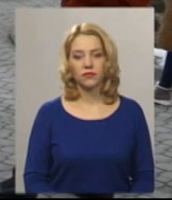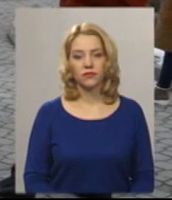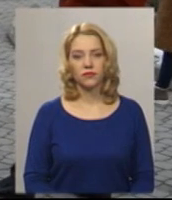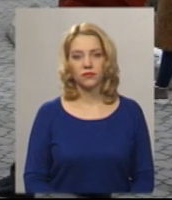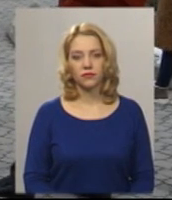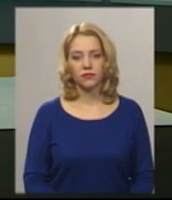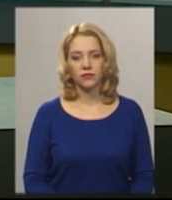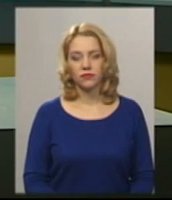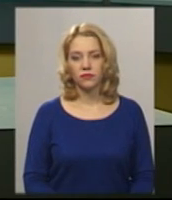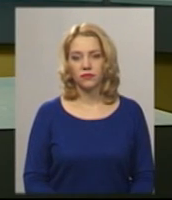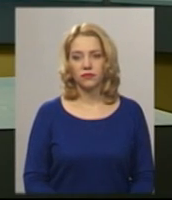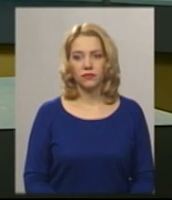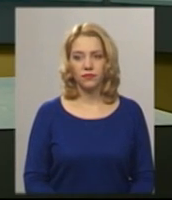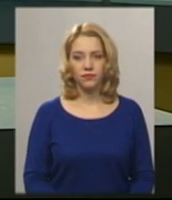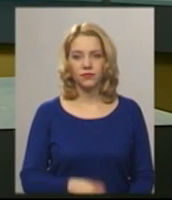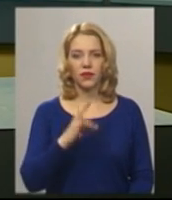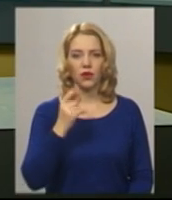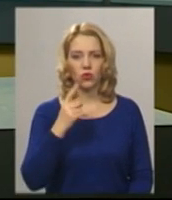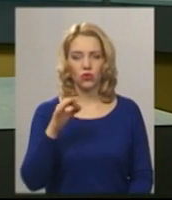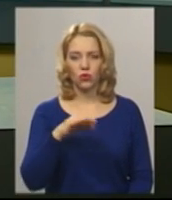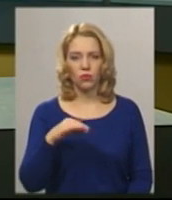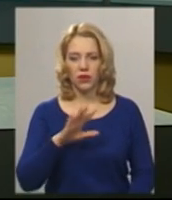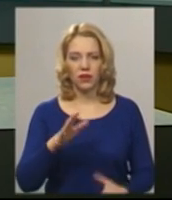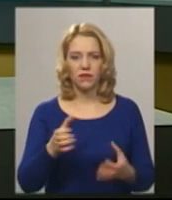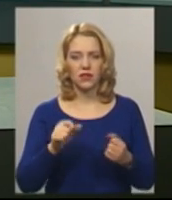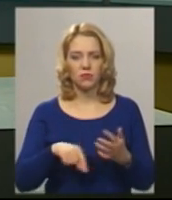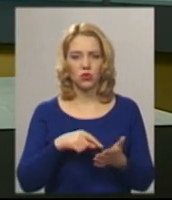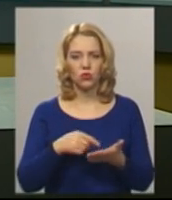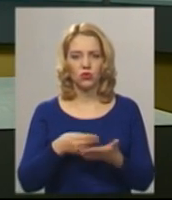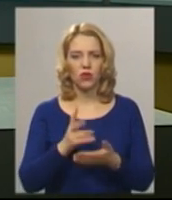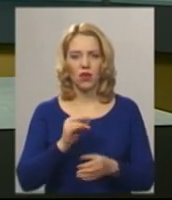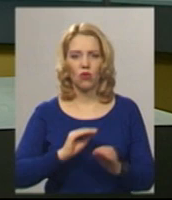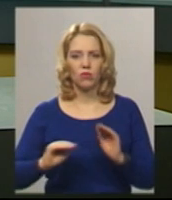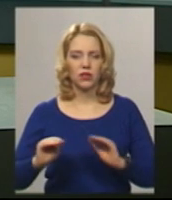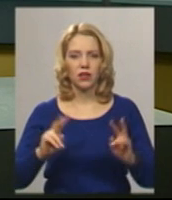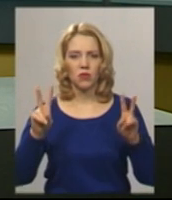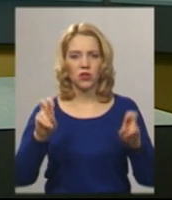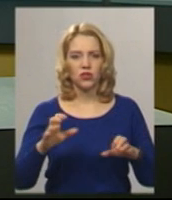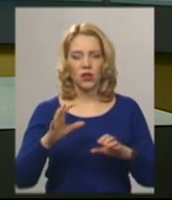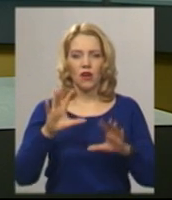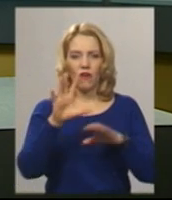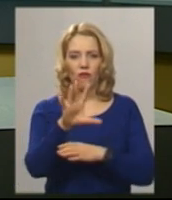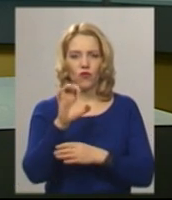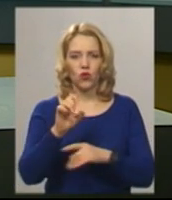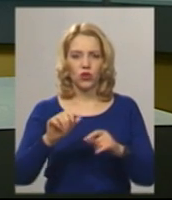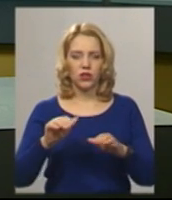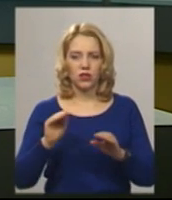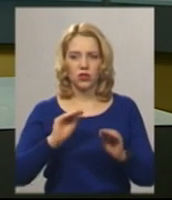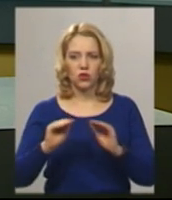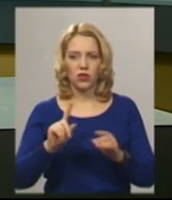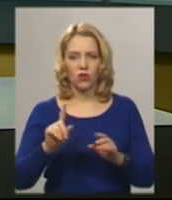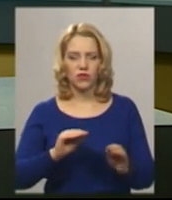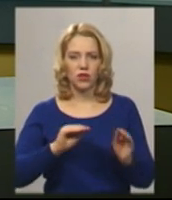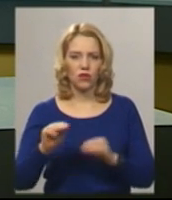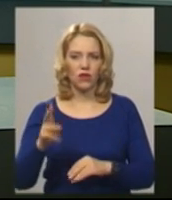Хмельницький. Жодної копійки не взяли з міського бюджету на облаштування тематичної фотозони, яку встановили у Хмельницькому